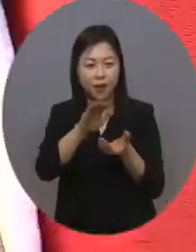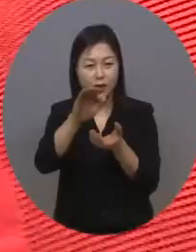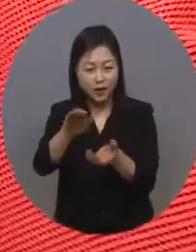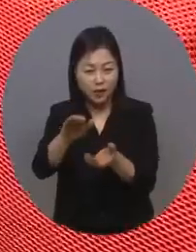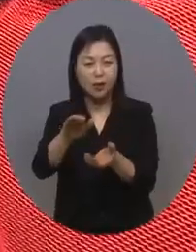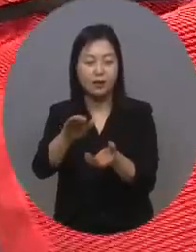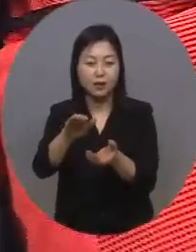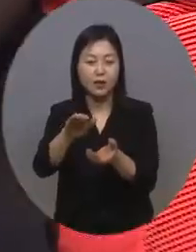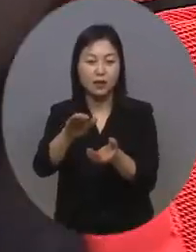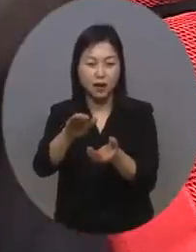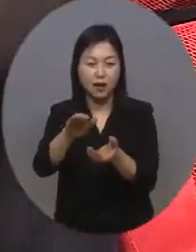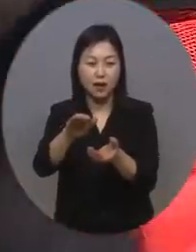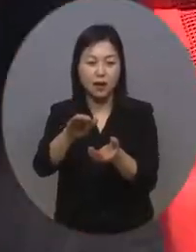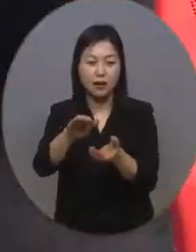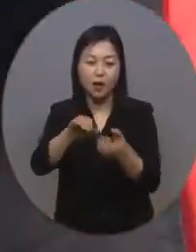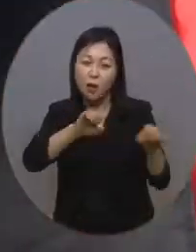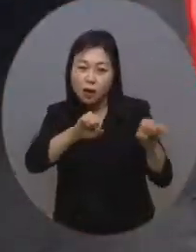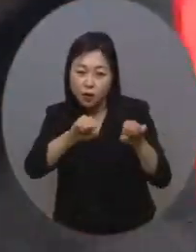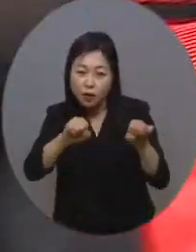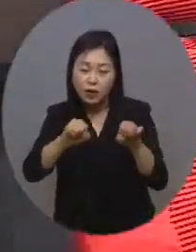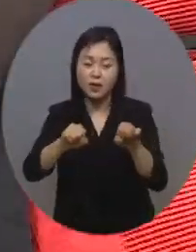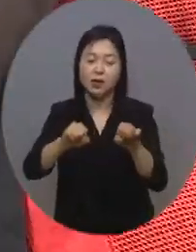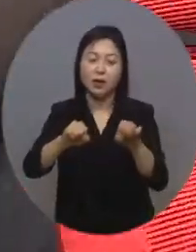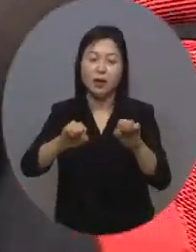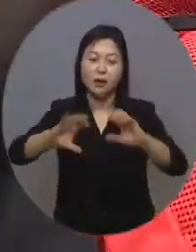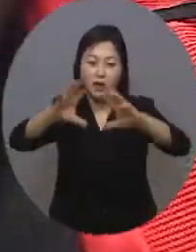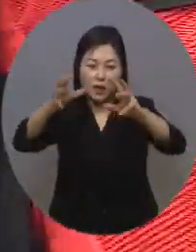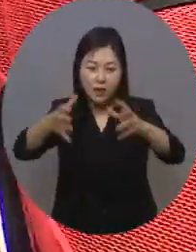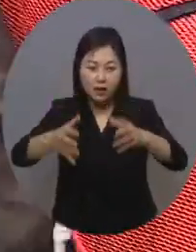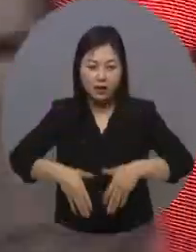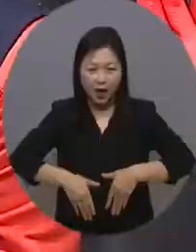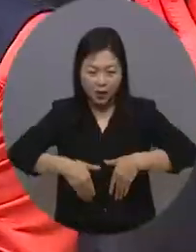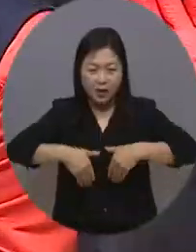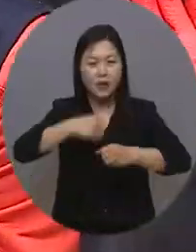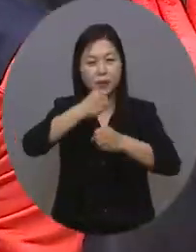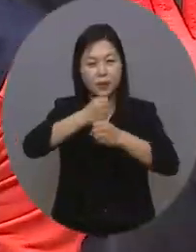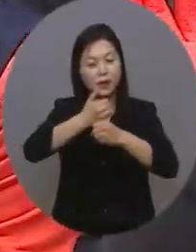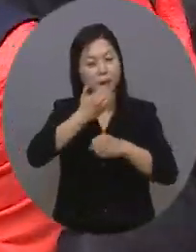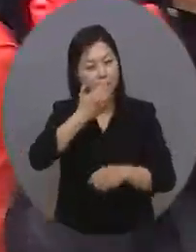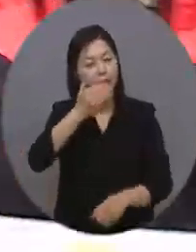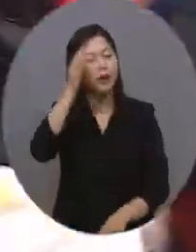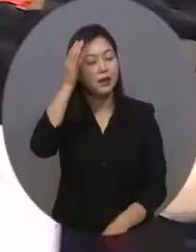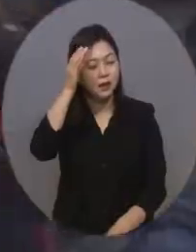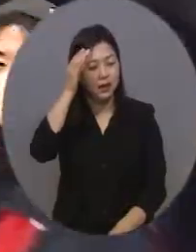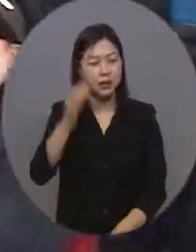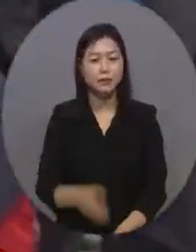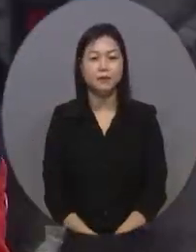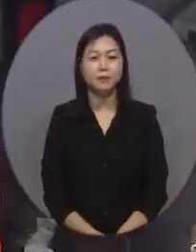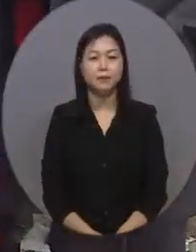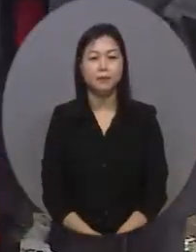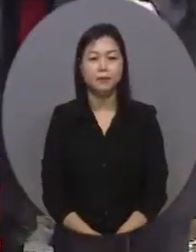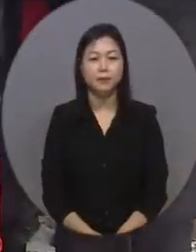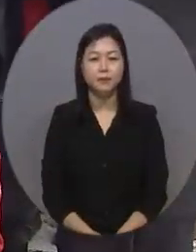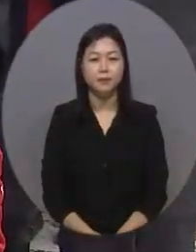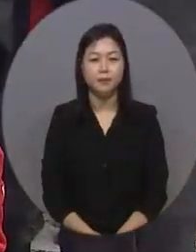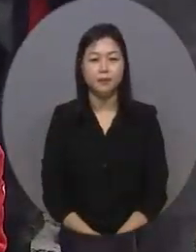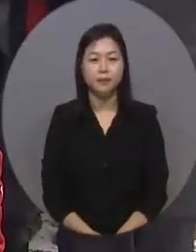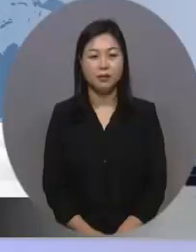손길이 세상을 녹이는 따뜻한 난로로 다가설 수 있길 기대해봅니다. 복지TV 뉴스 박순종입니다.